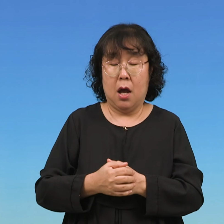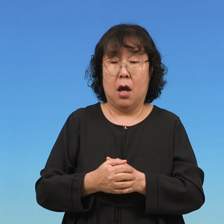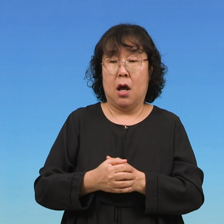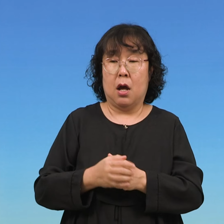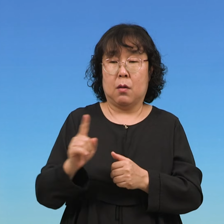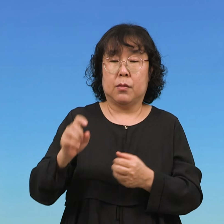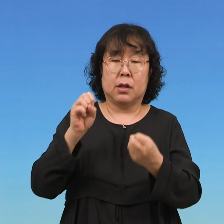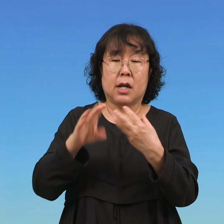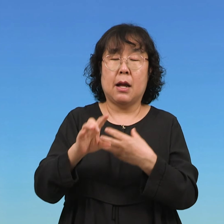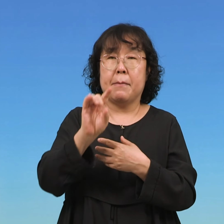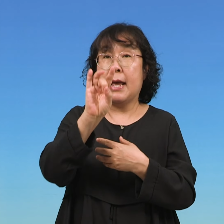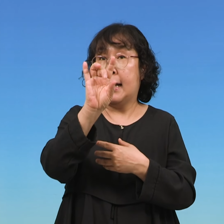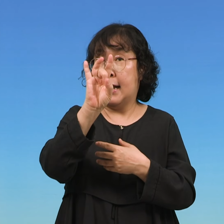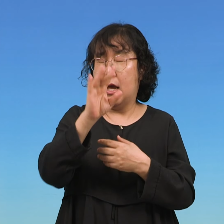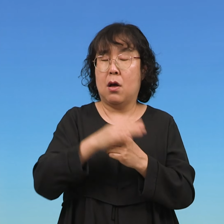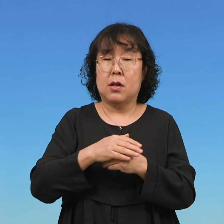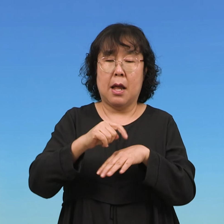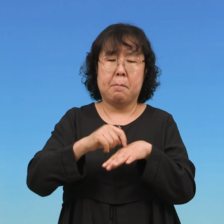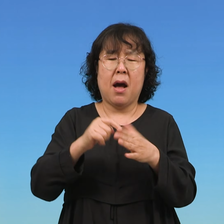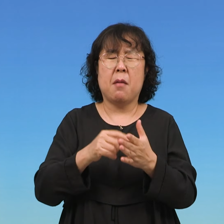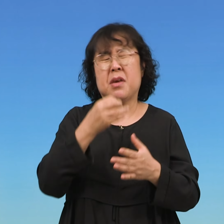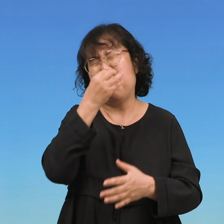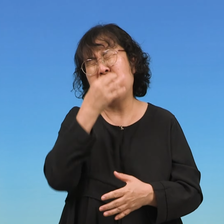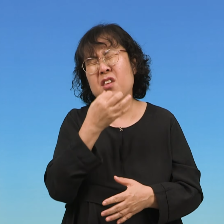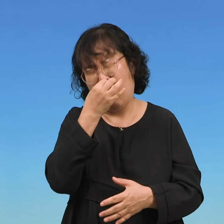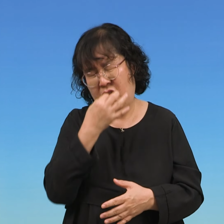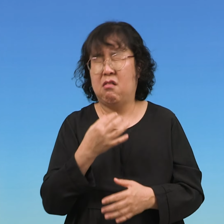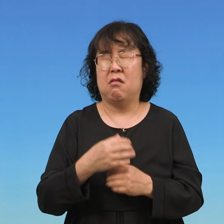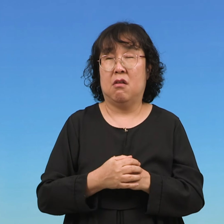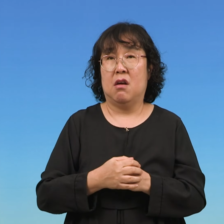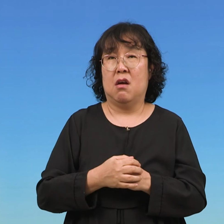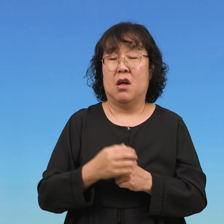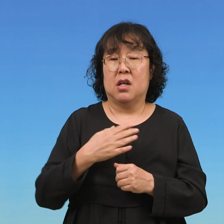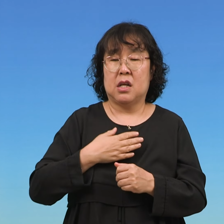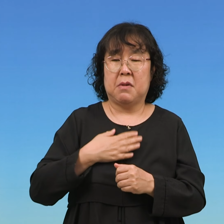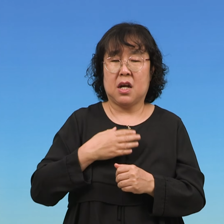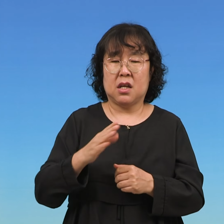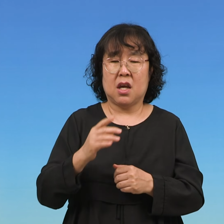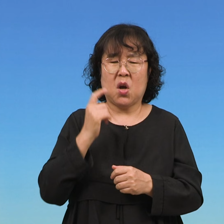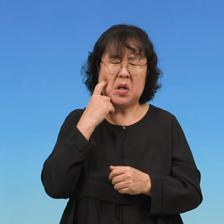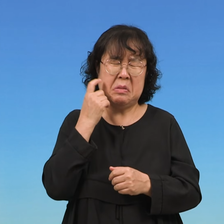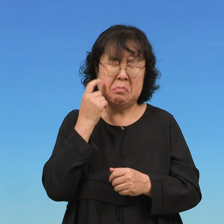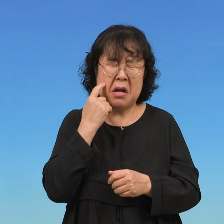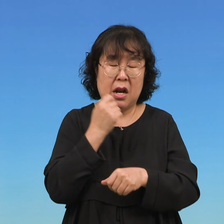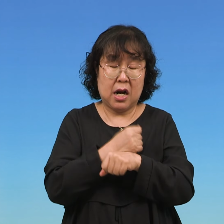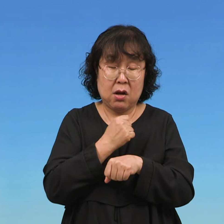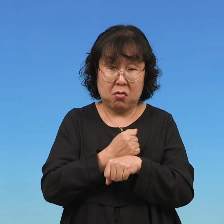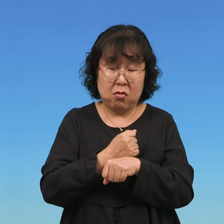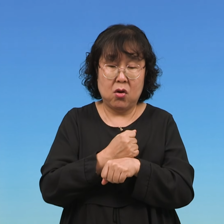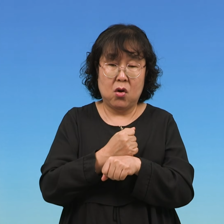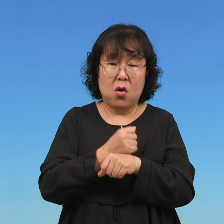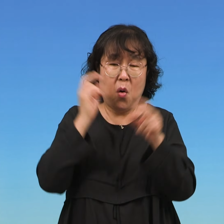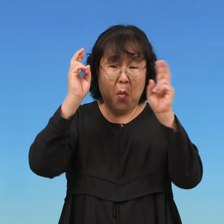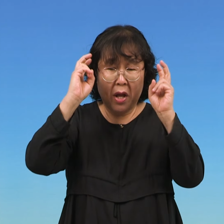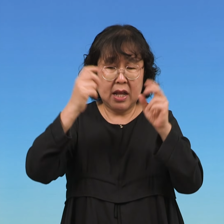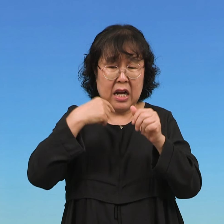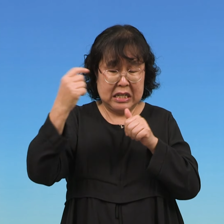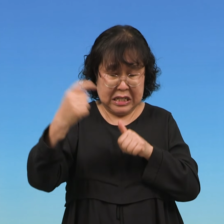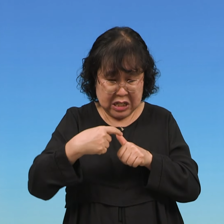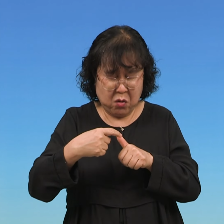가지를 공통적으로 얘기합니다 너무 마음이 힘들었다는 거예요 자꾸 이중장부 쓰라 그러고